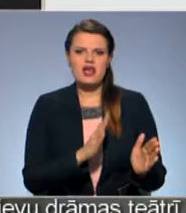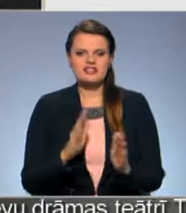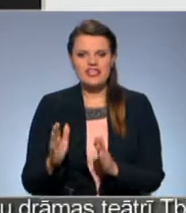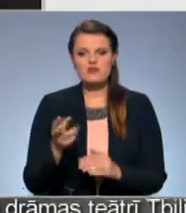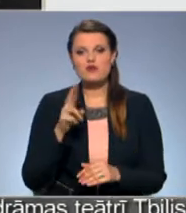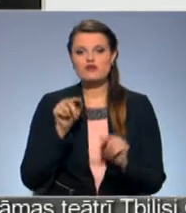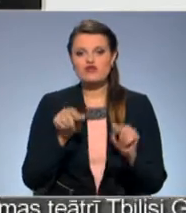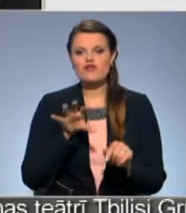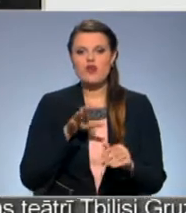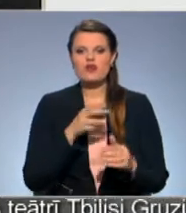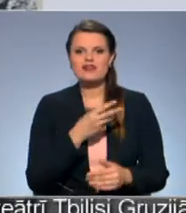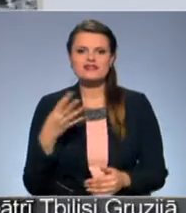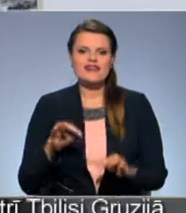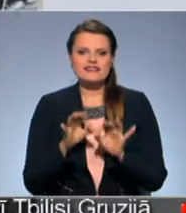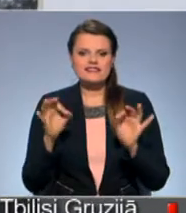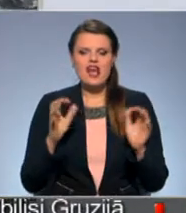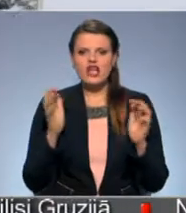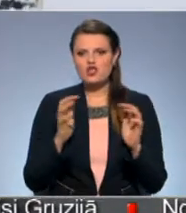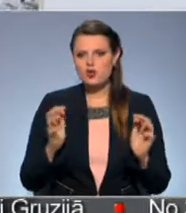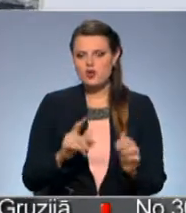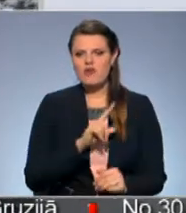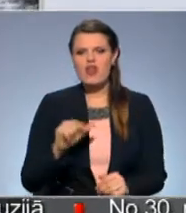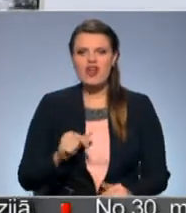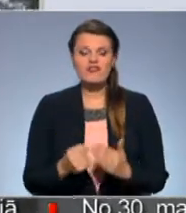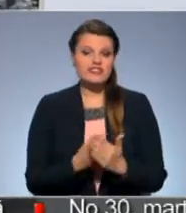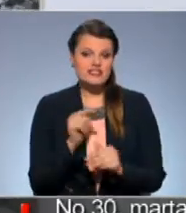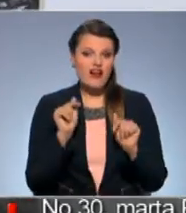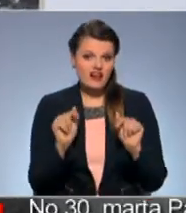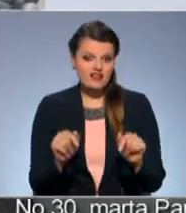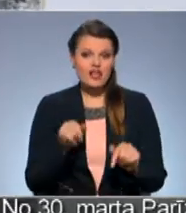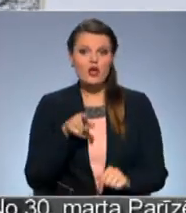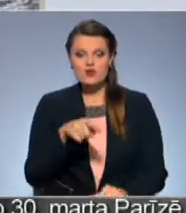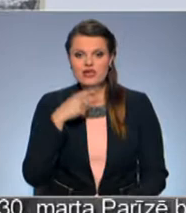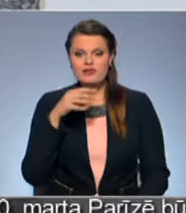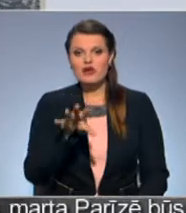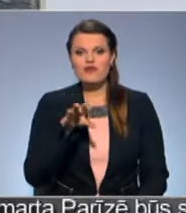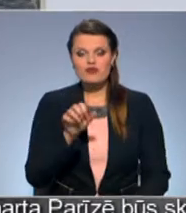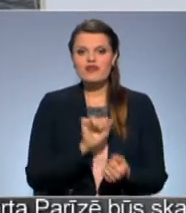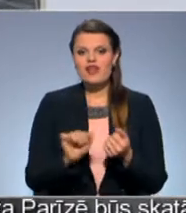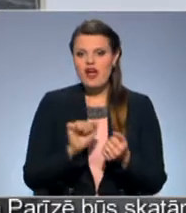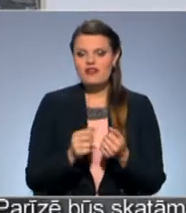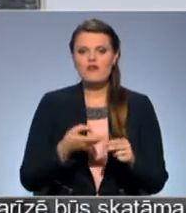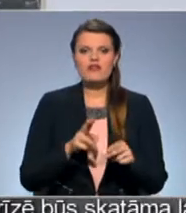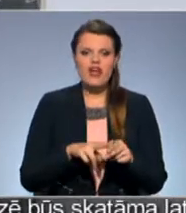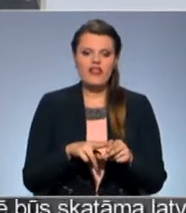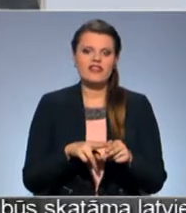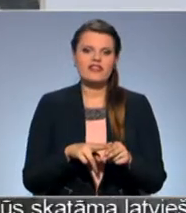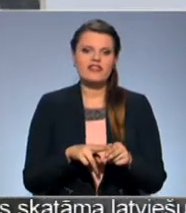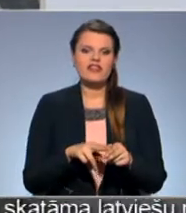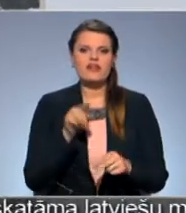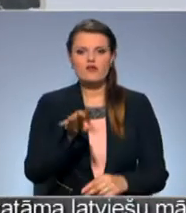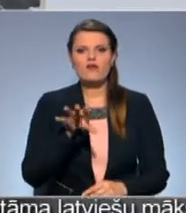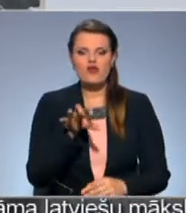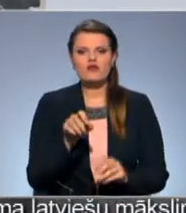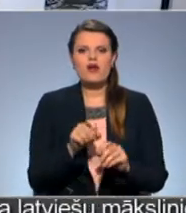Šī fotosērija esot sāksies ar krūmiem. Latvijā sanāk tā, ka, ja tu gribi fotografēt ainavu, tad tu